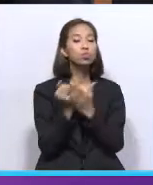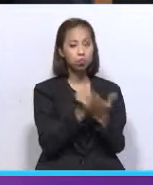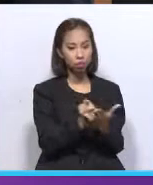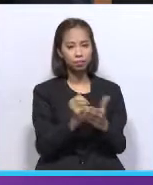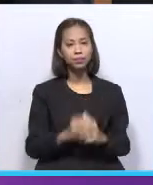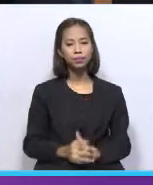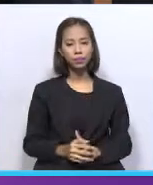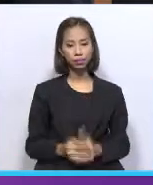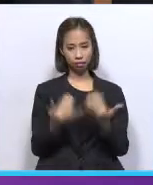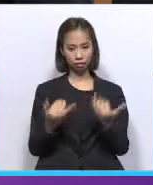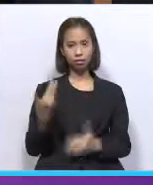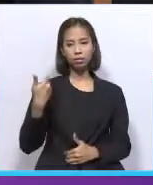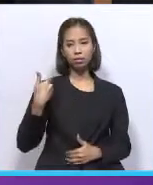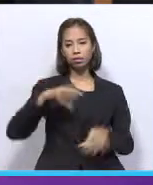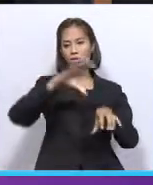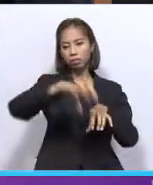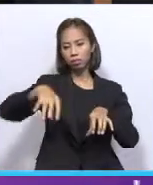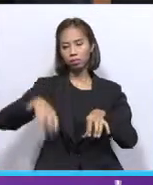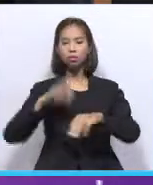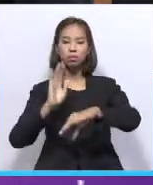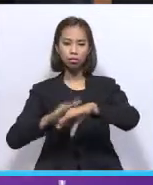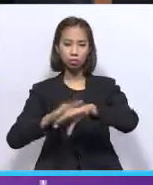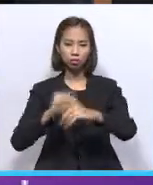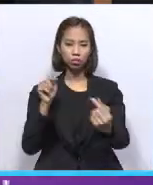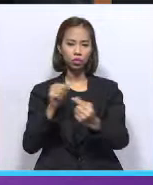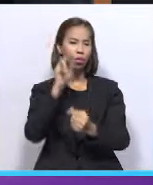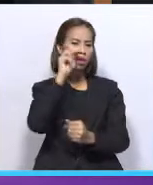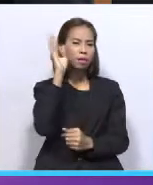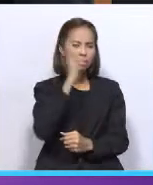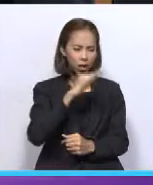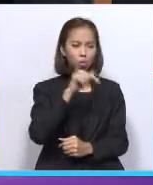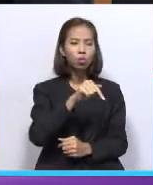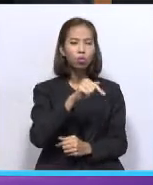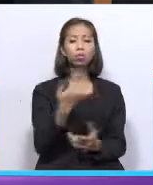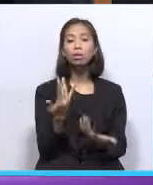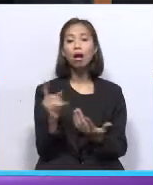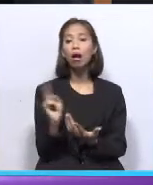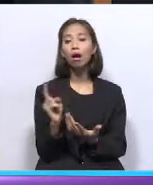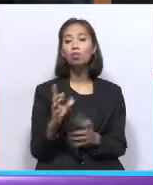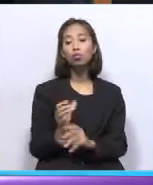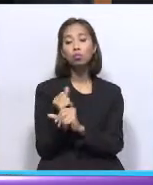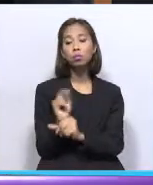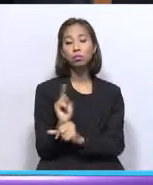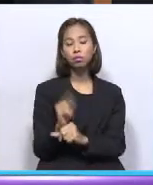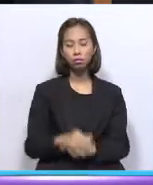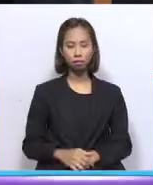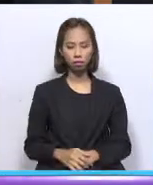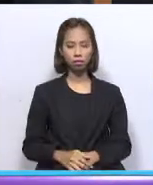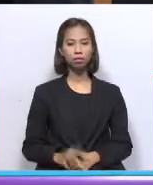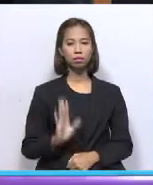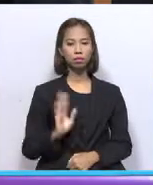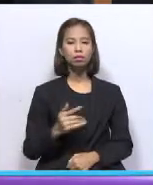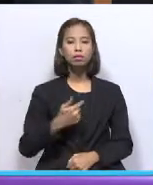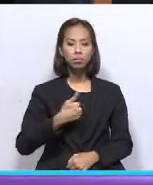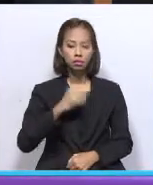นนี้นะครับมีบางหน่วยงานออกมาเตือนเรื่องของน้ำในทุ่งเนี่ยที่เน่าเสียข้อเท็จจริงเป็นยังไงบ้างครับ คือผมอยากจะเรียนอย่าง